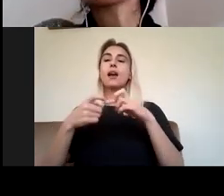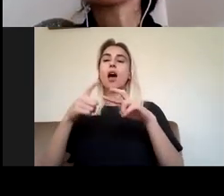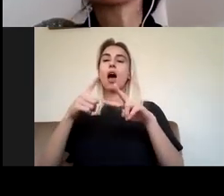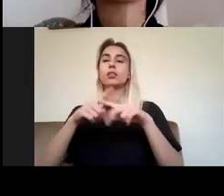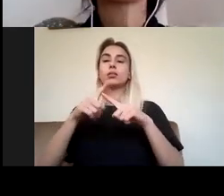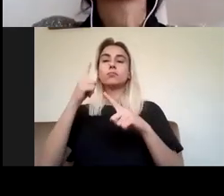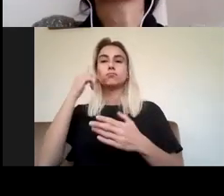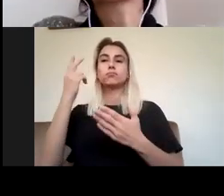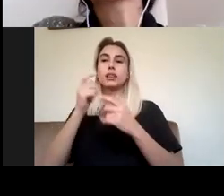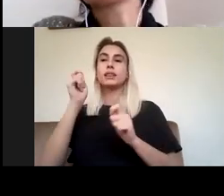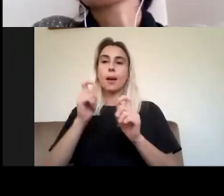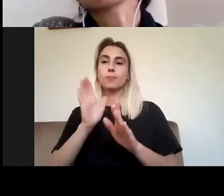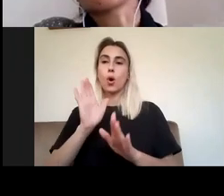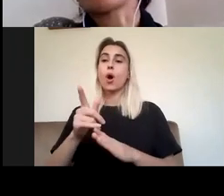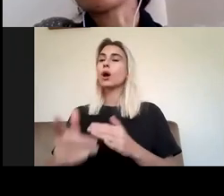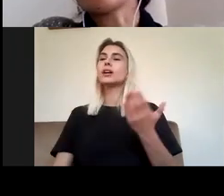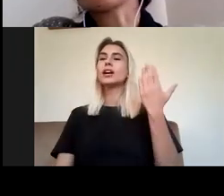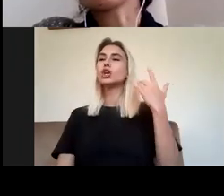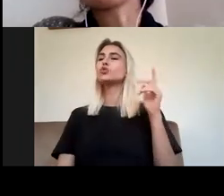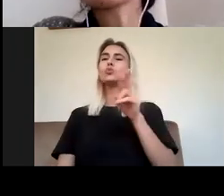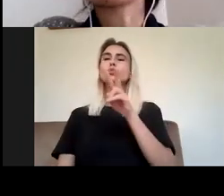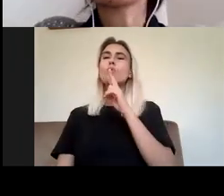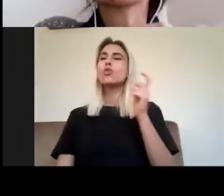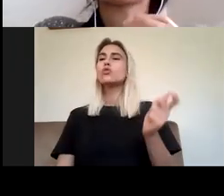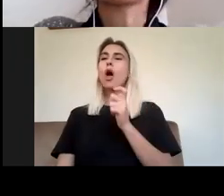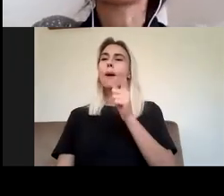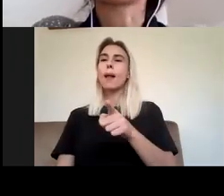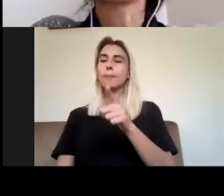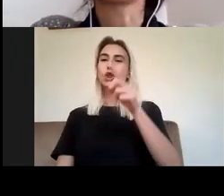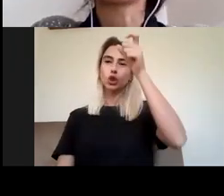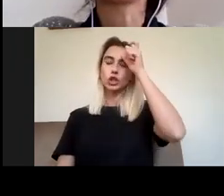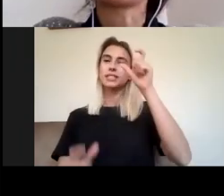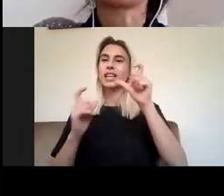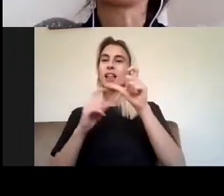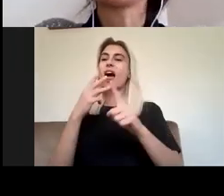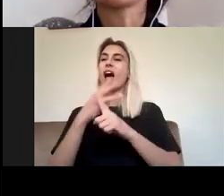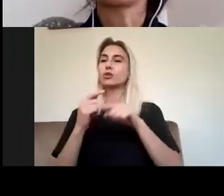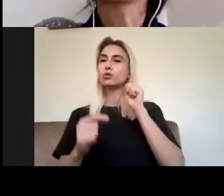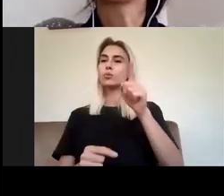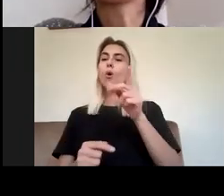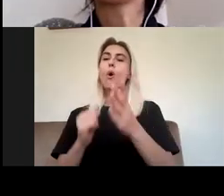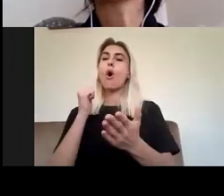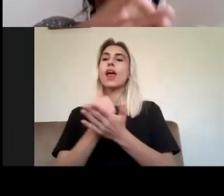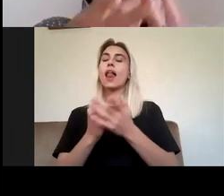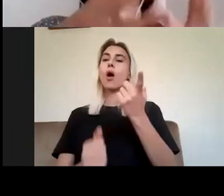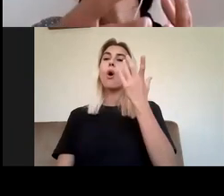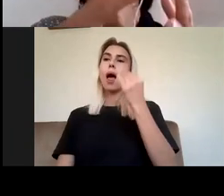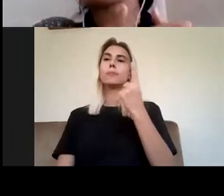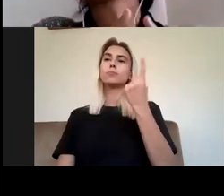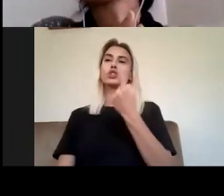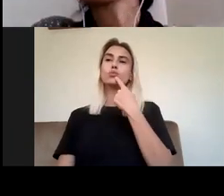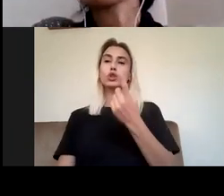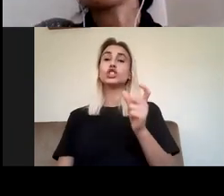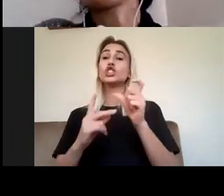Aparatın en son bizim geçen seneki son toplantıda artık Türk Standart Enstitüsü tarafından onaylanan bir hali olduğunu söylüyorduk. Şehirler